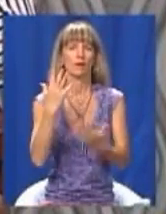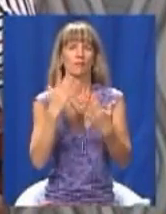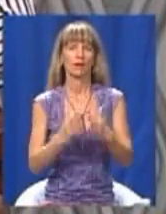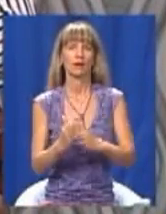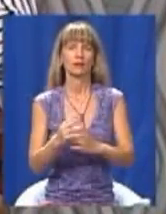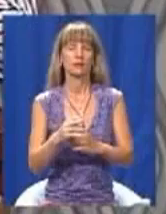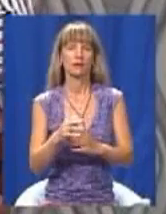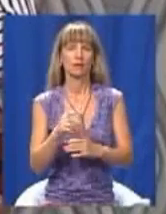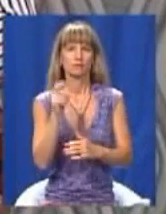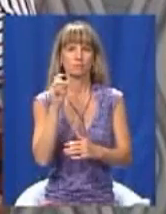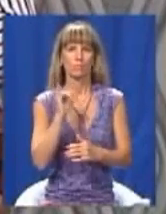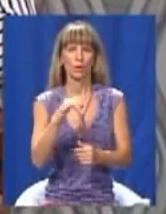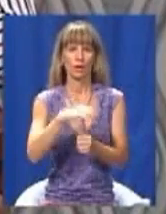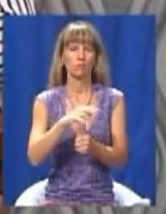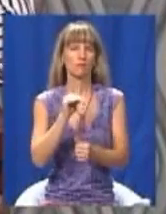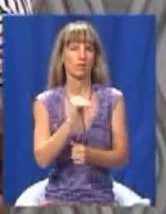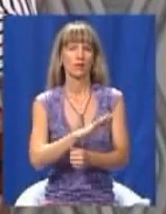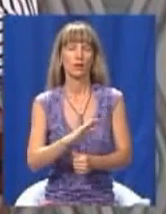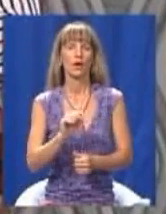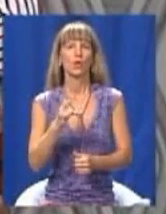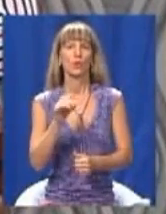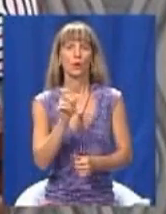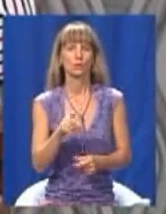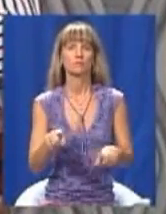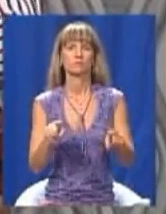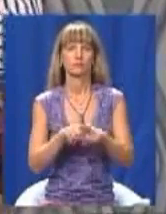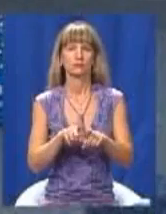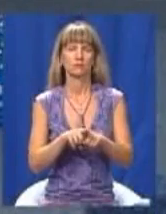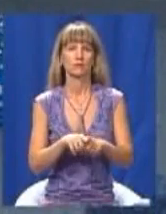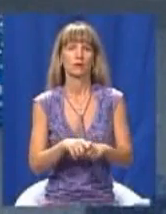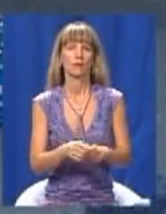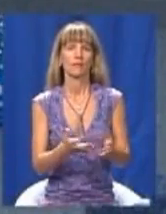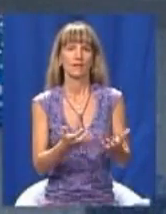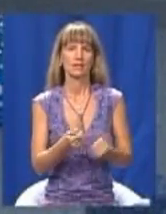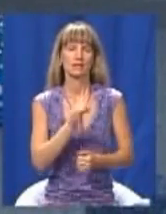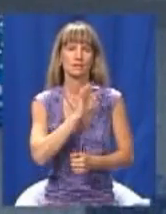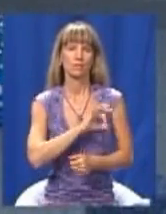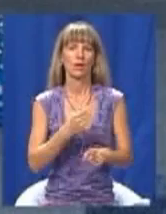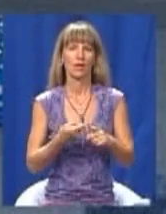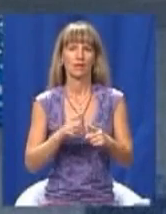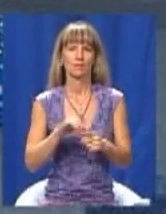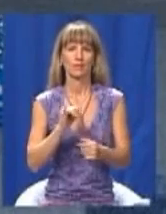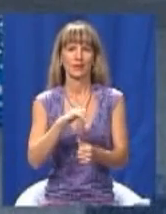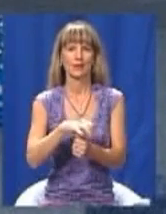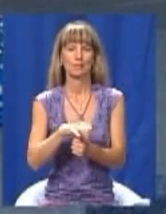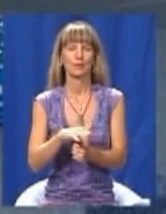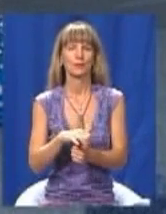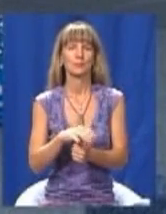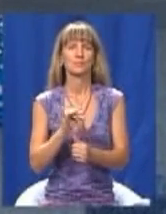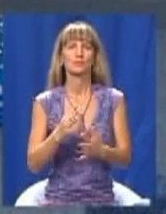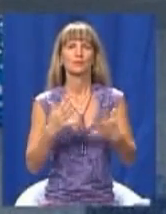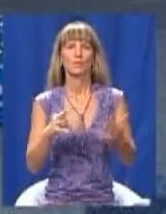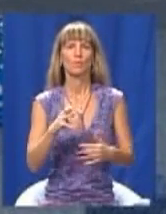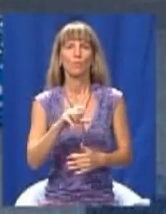собі поганка, і ніхто її не трогає, да, не чіпає. Але люди все одно розумні знайшли застосування навіть отаким поганкам. І